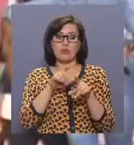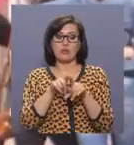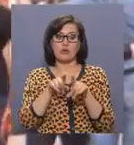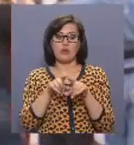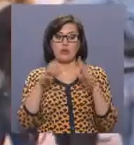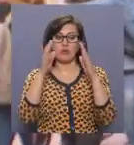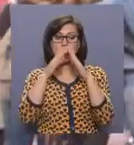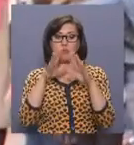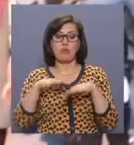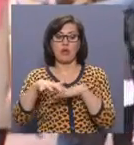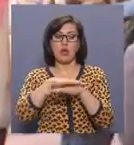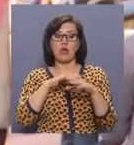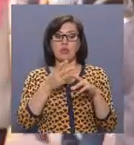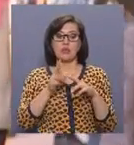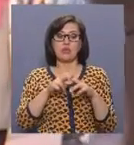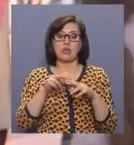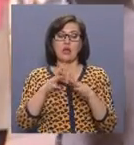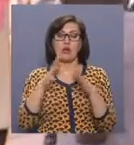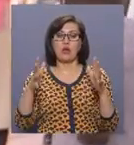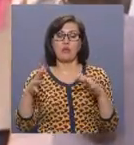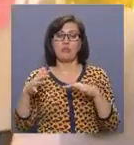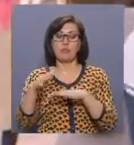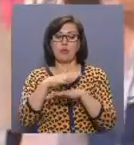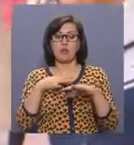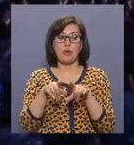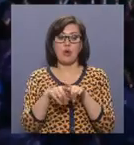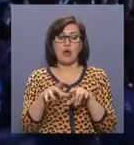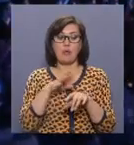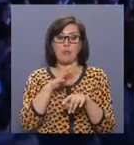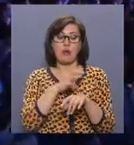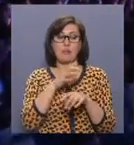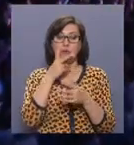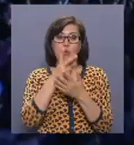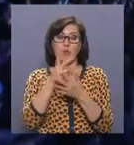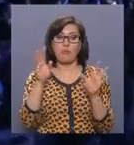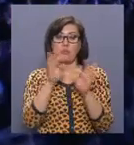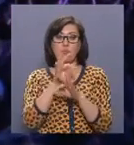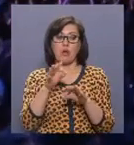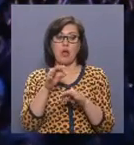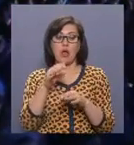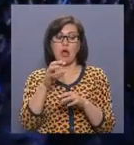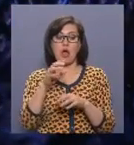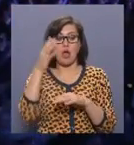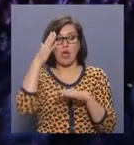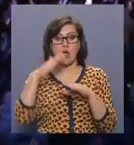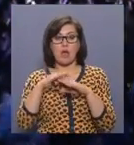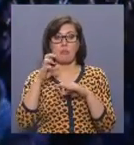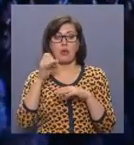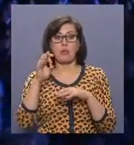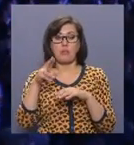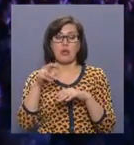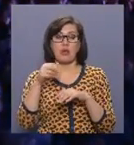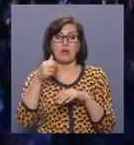такой домашней площадкой для огромного пласта фолк-музыки. Күні кеше қала әкімі Бауыржан Байбек те келіп,